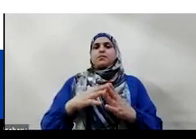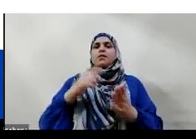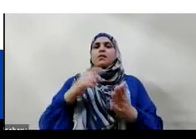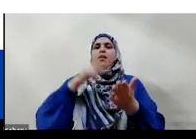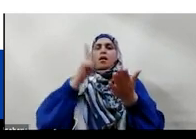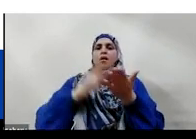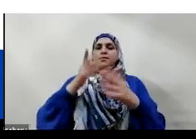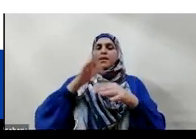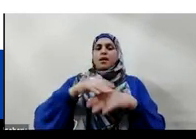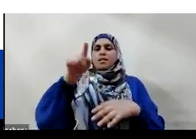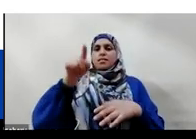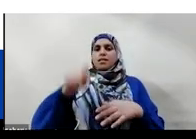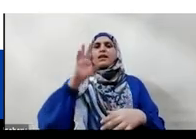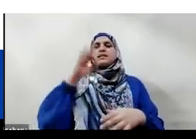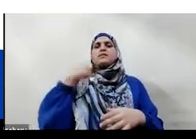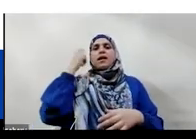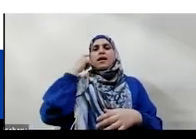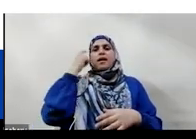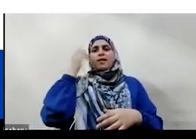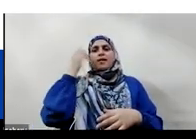الجزئية دي أبقى عارف إنه